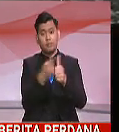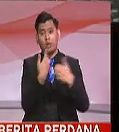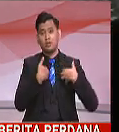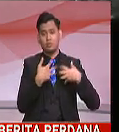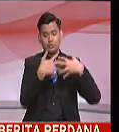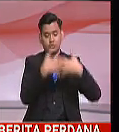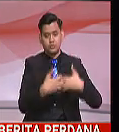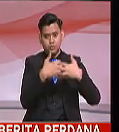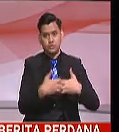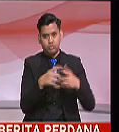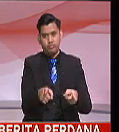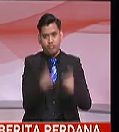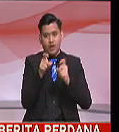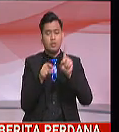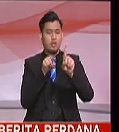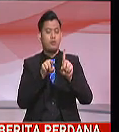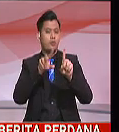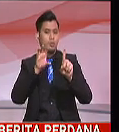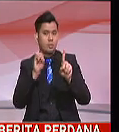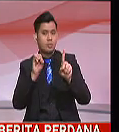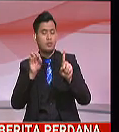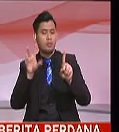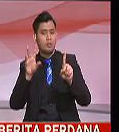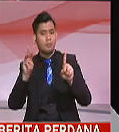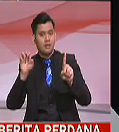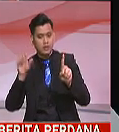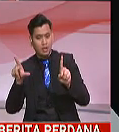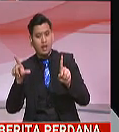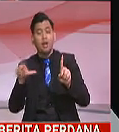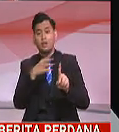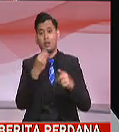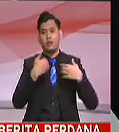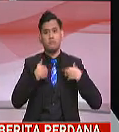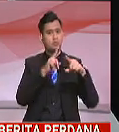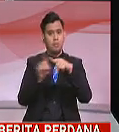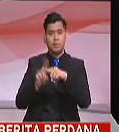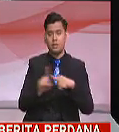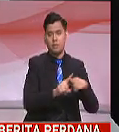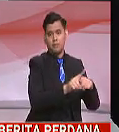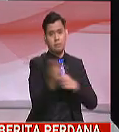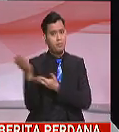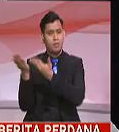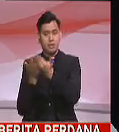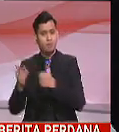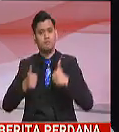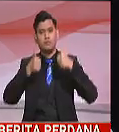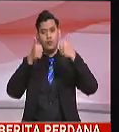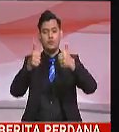turbo 1.0 liter dan 95% komponen kenderaan ini daripada pengeluaran